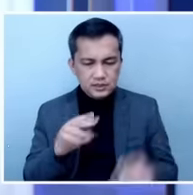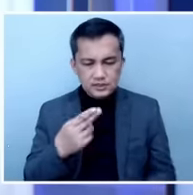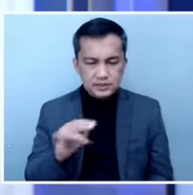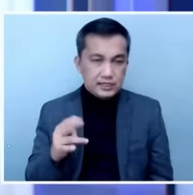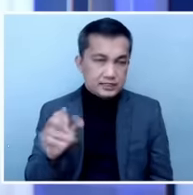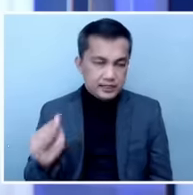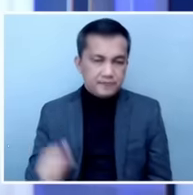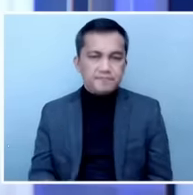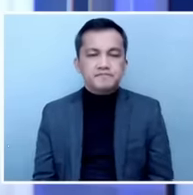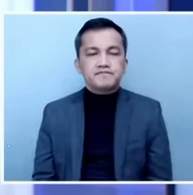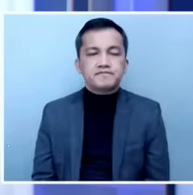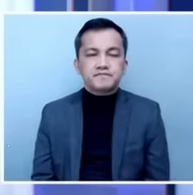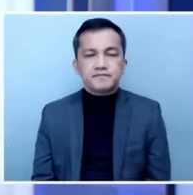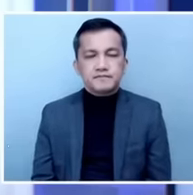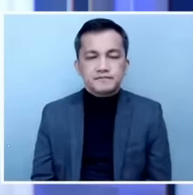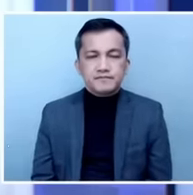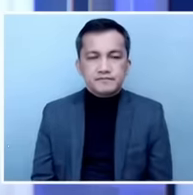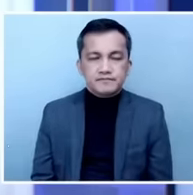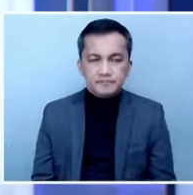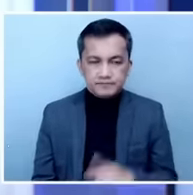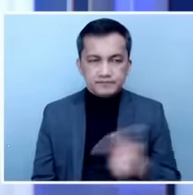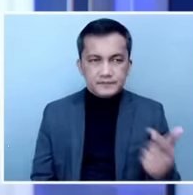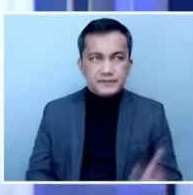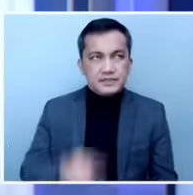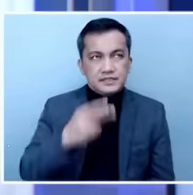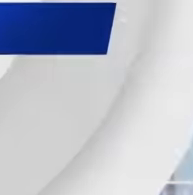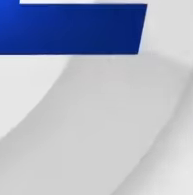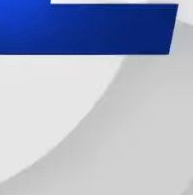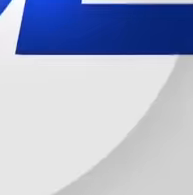change. Nagpapatrol, Sherry Ann Torres.